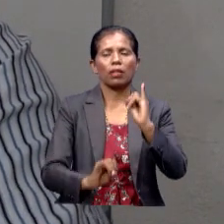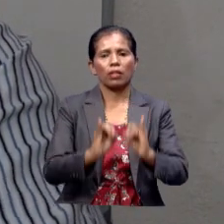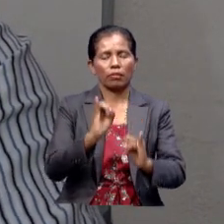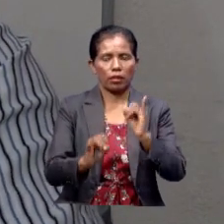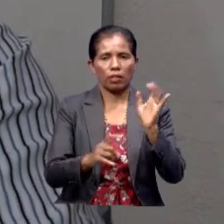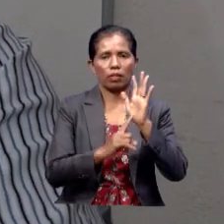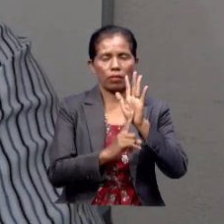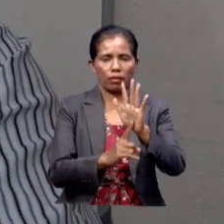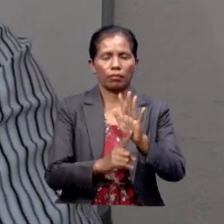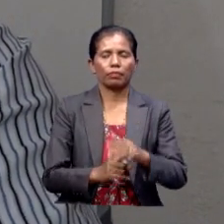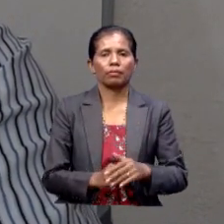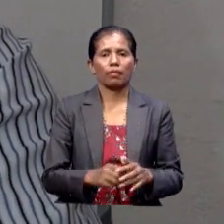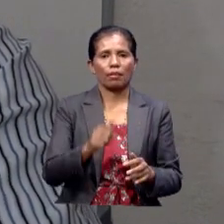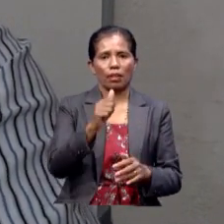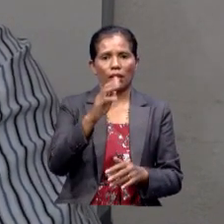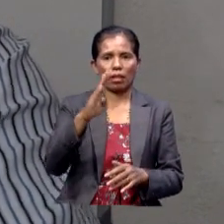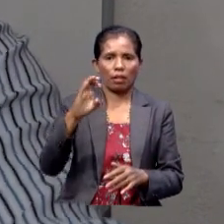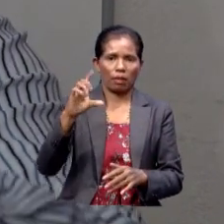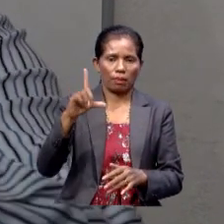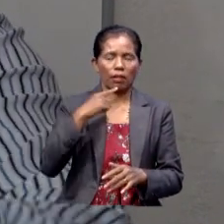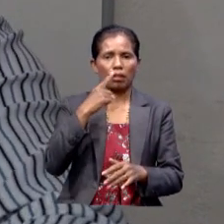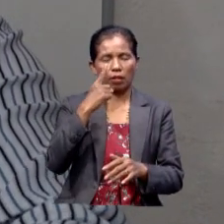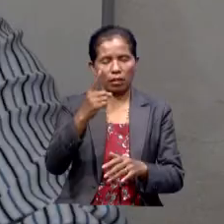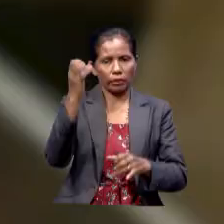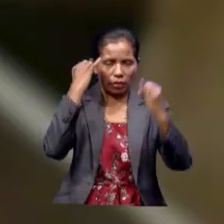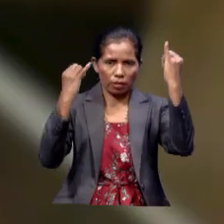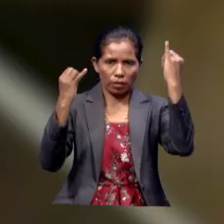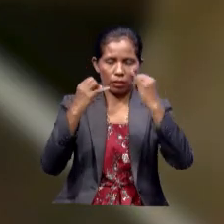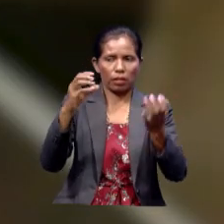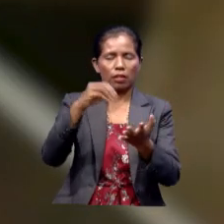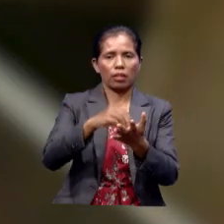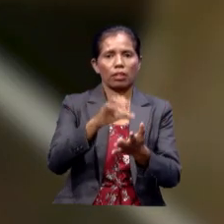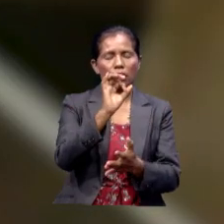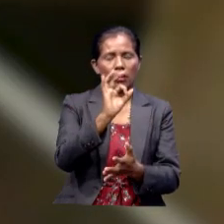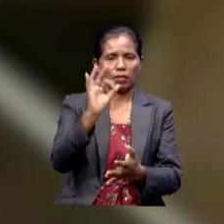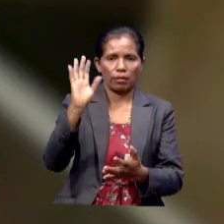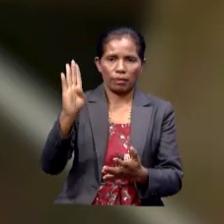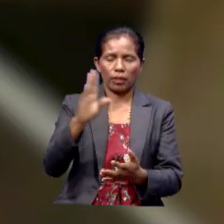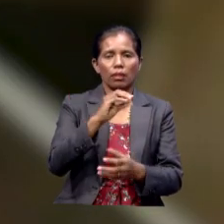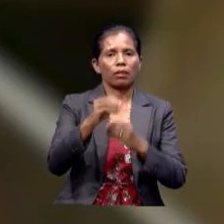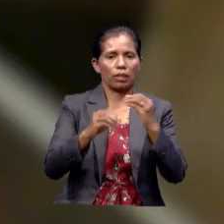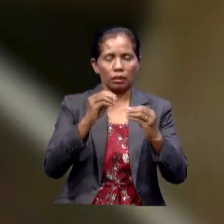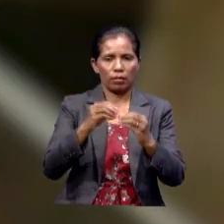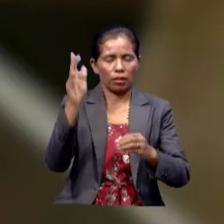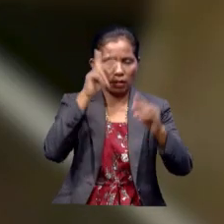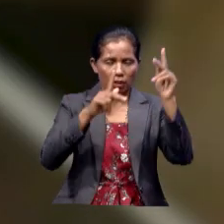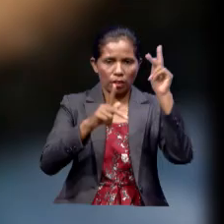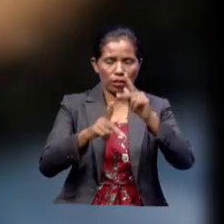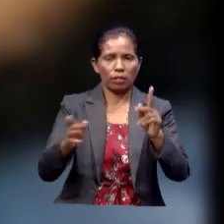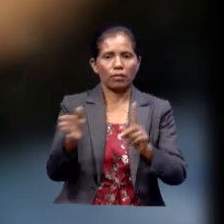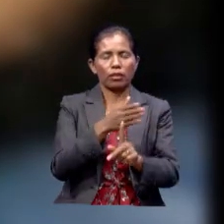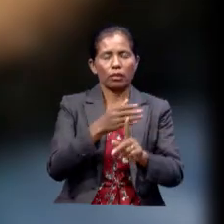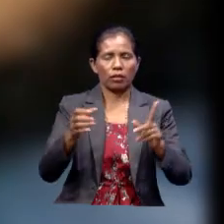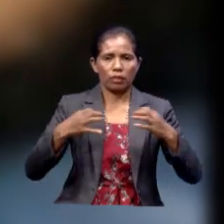expresa. Abel Amaral Hatutan relaciona informação na Espanha e a mídia social com a ba caso agressão física